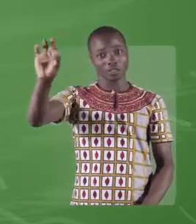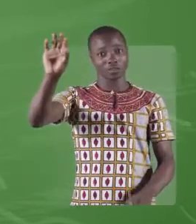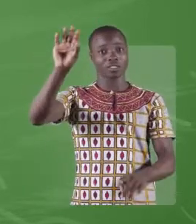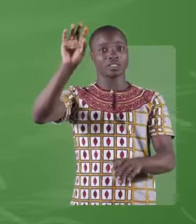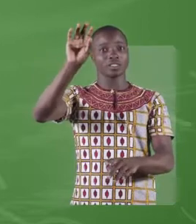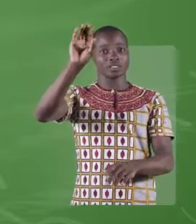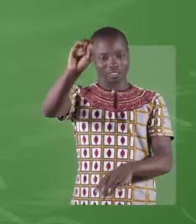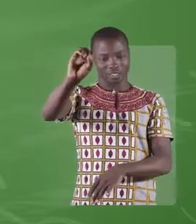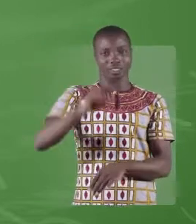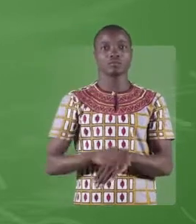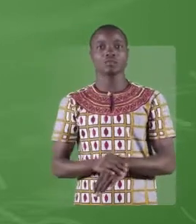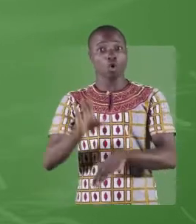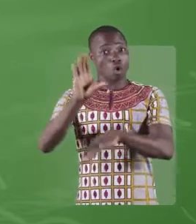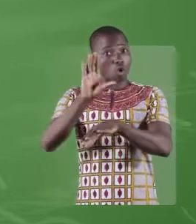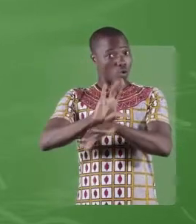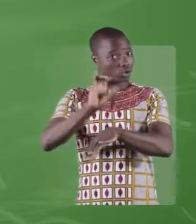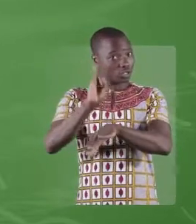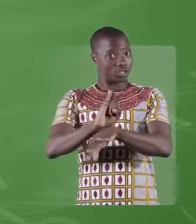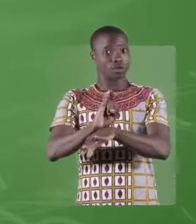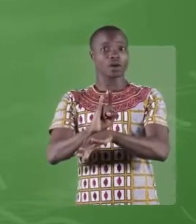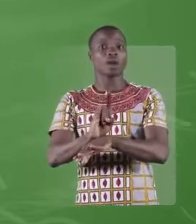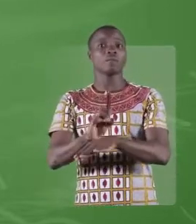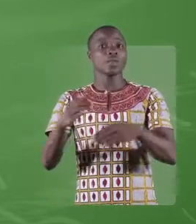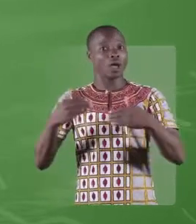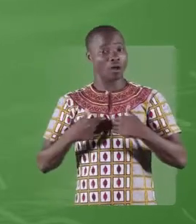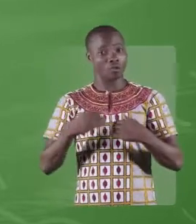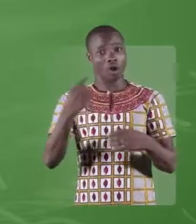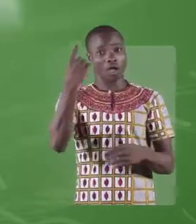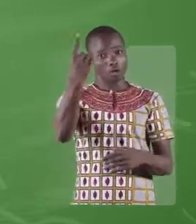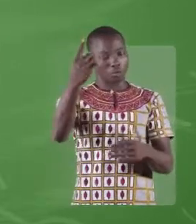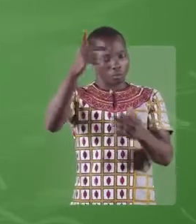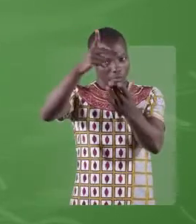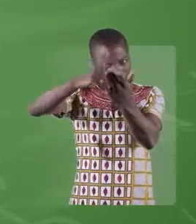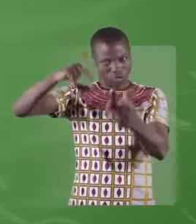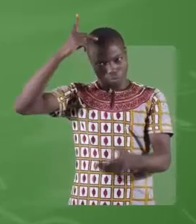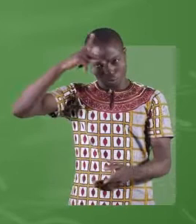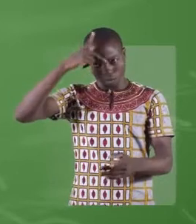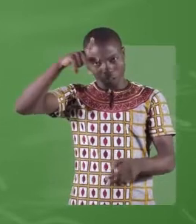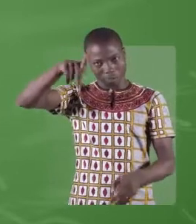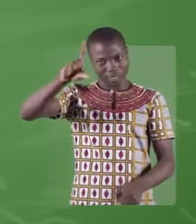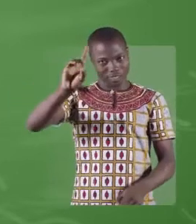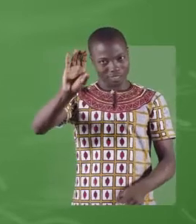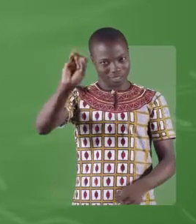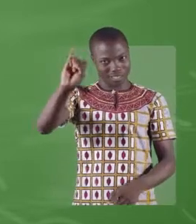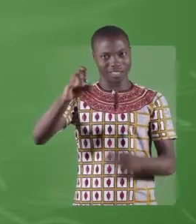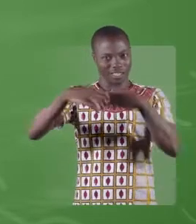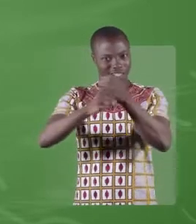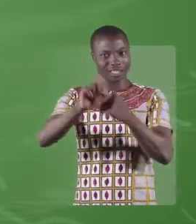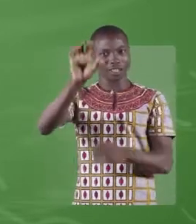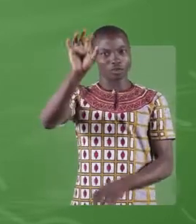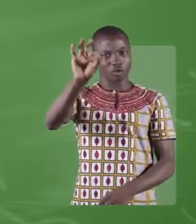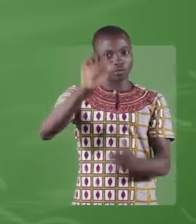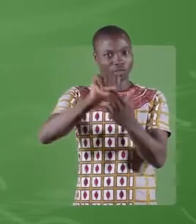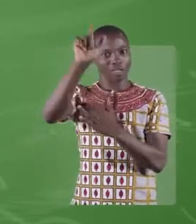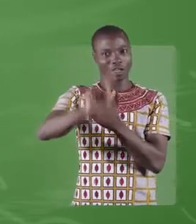Côte d'Ivoire était marquée par l'existence d'un seul parti qui est le PDCI, créé le 9